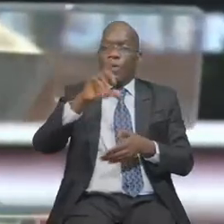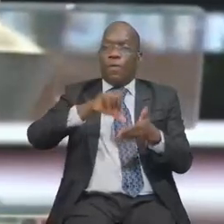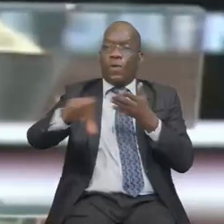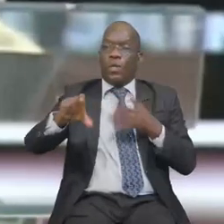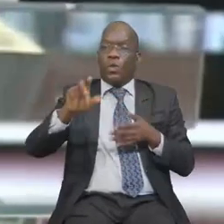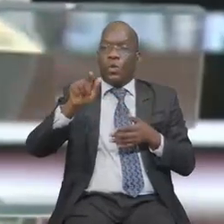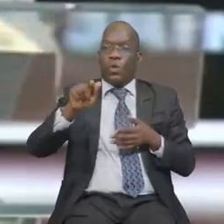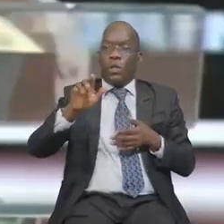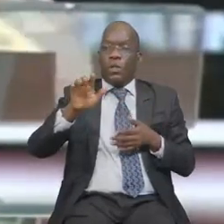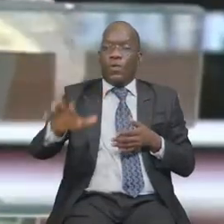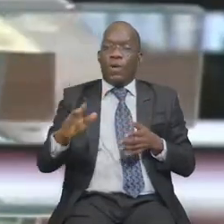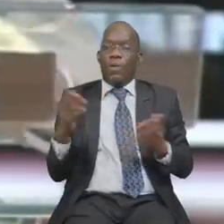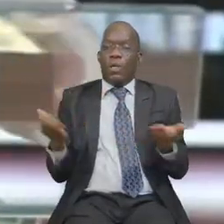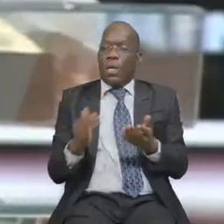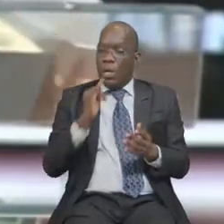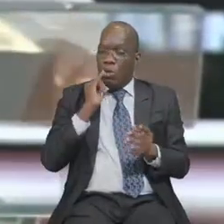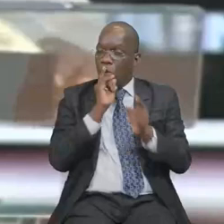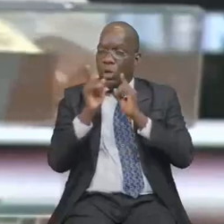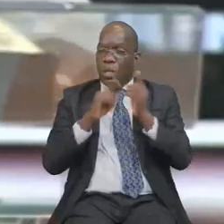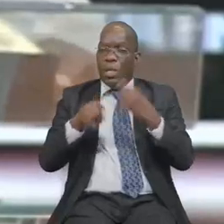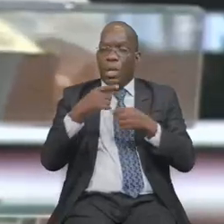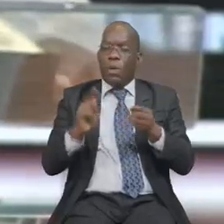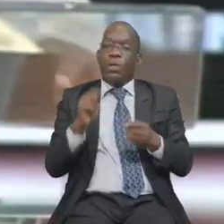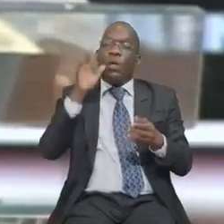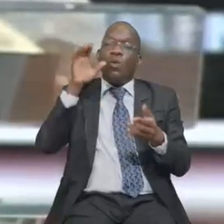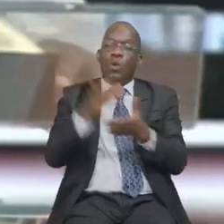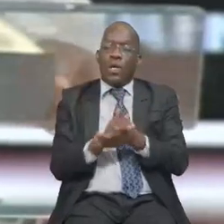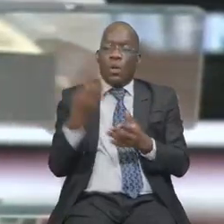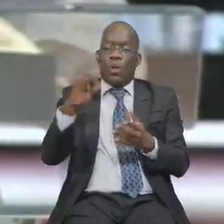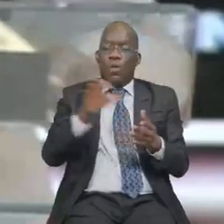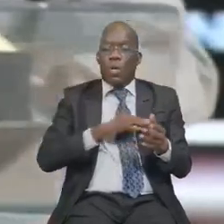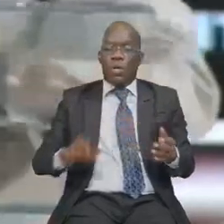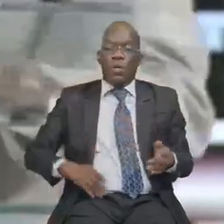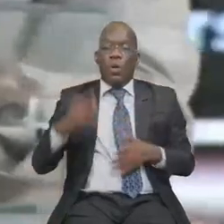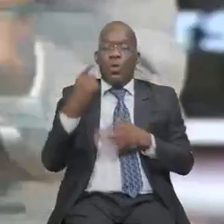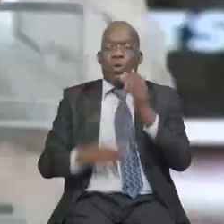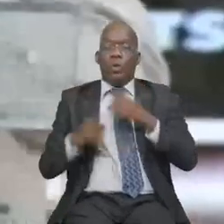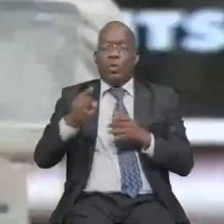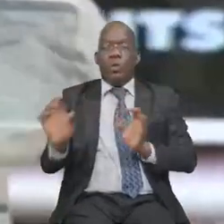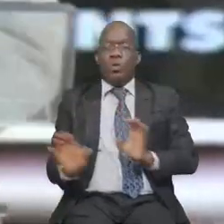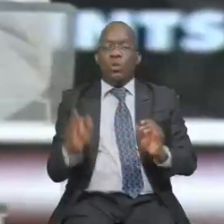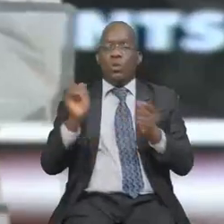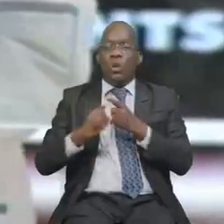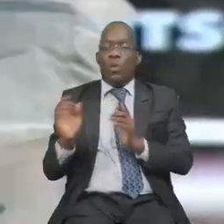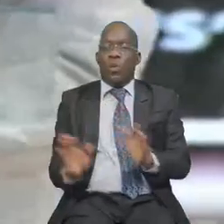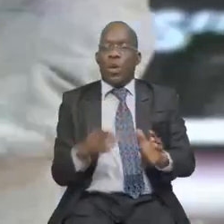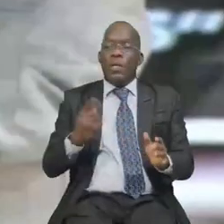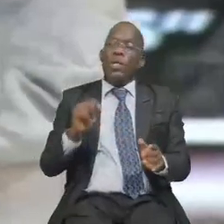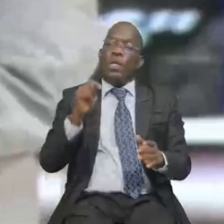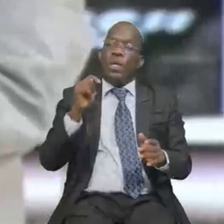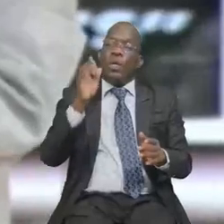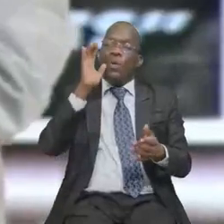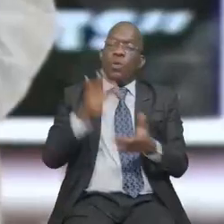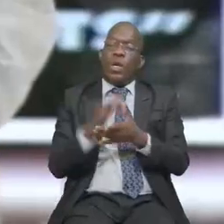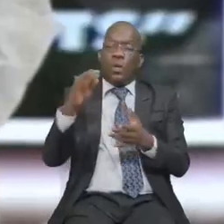Voici ce qu'il dit, ce que vous faites pour préparer l'épouse de Christ. Il dit,